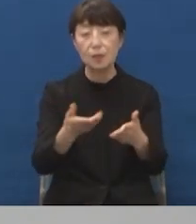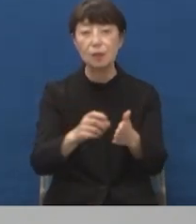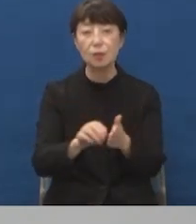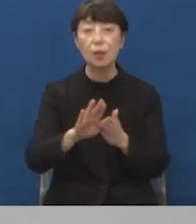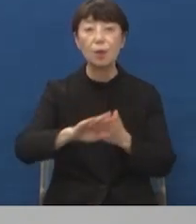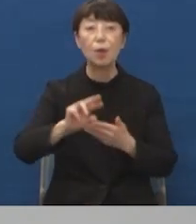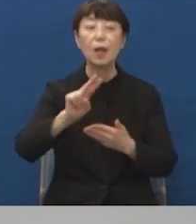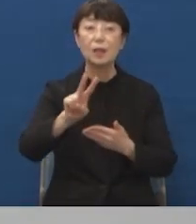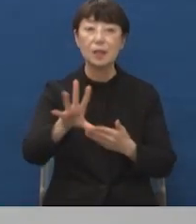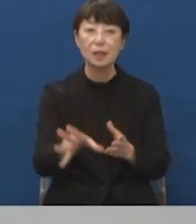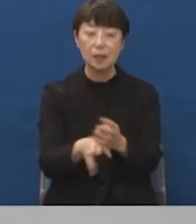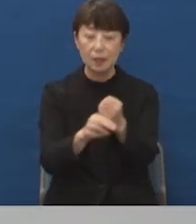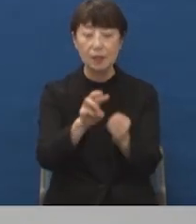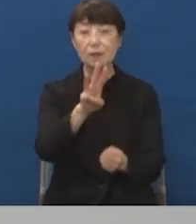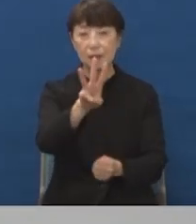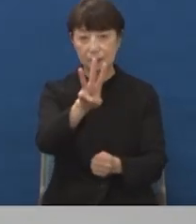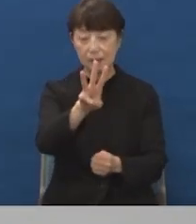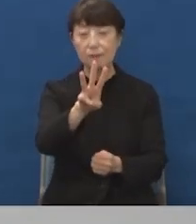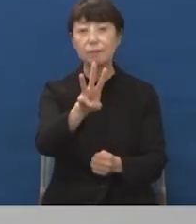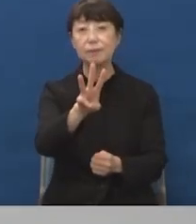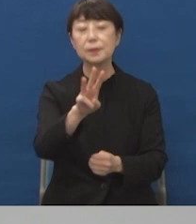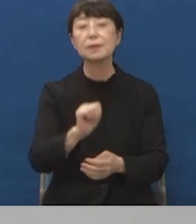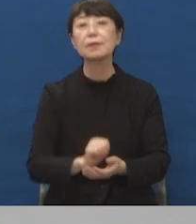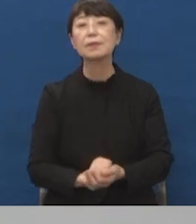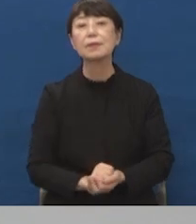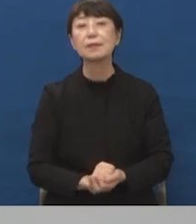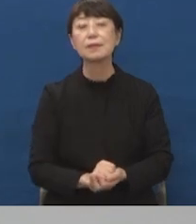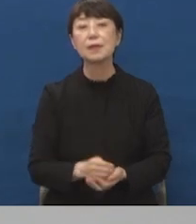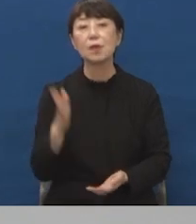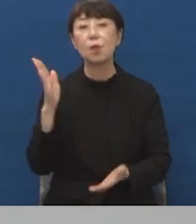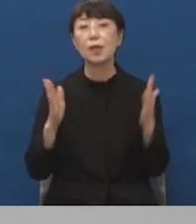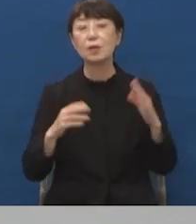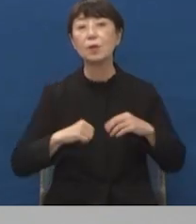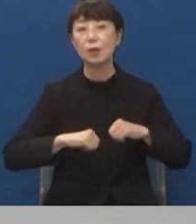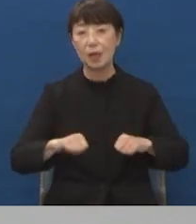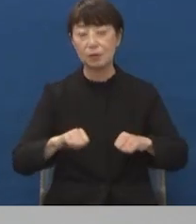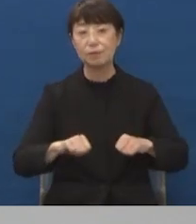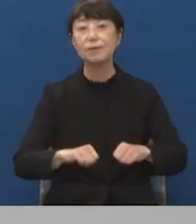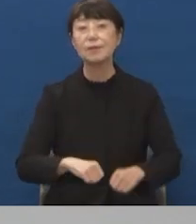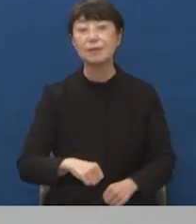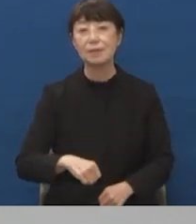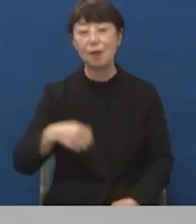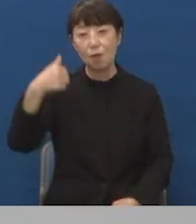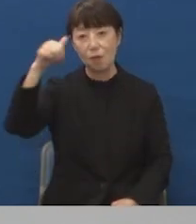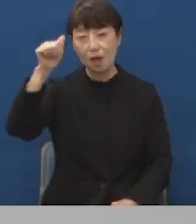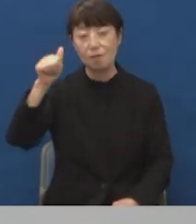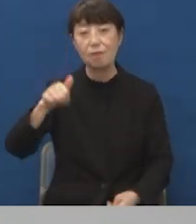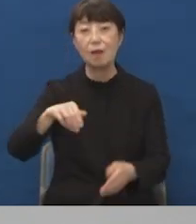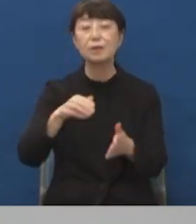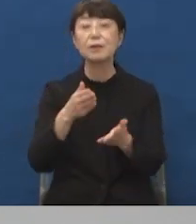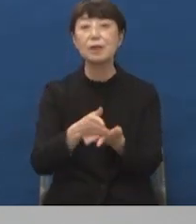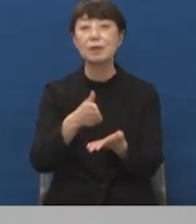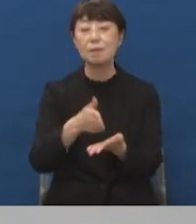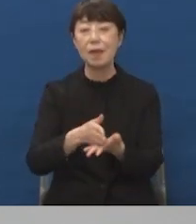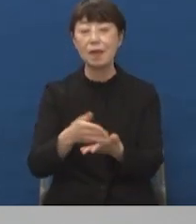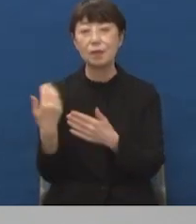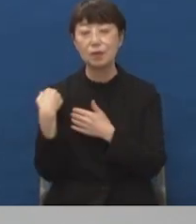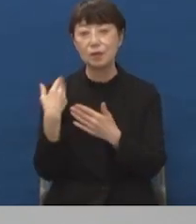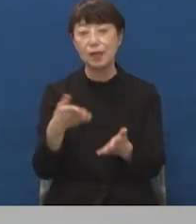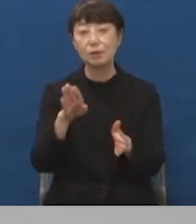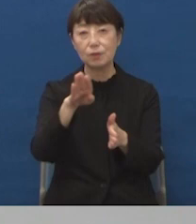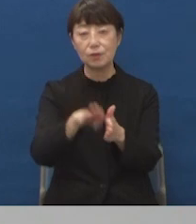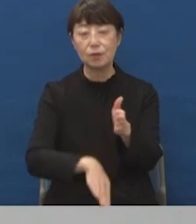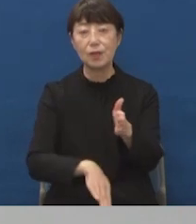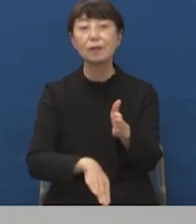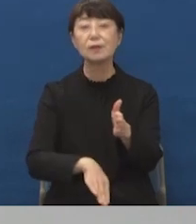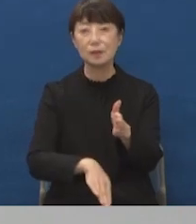3件を一括議題といたします。これより評決を取ります。本案は議案の説明および委員会付託を省略の上、